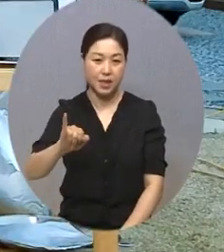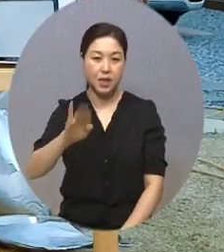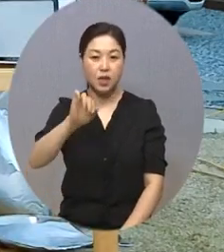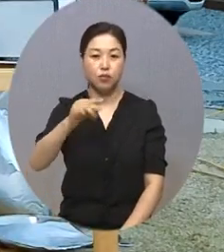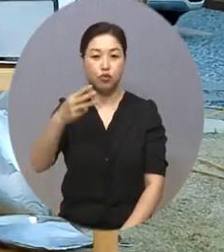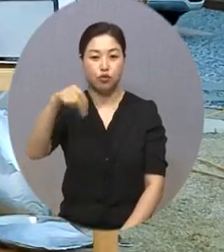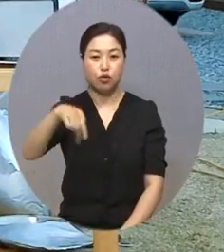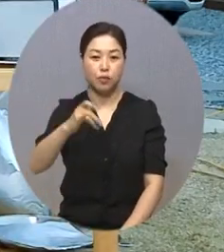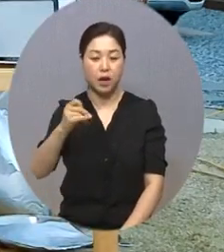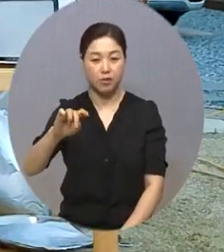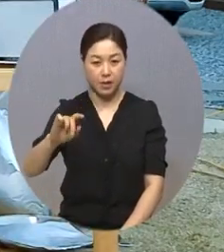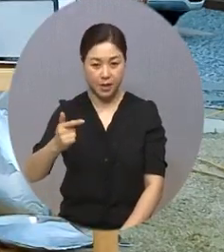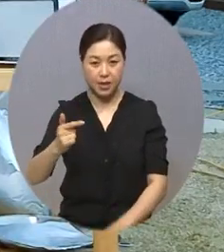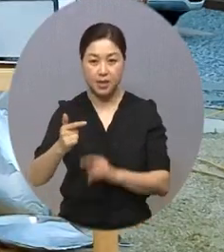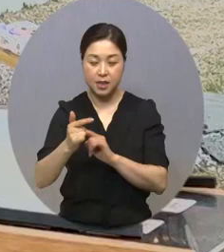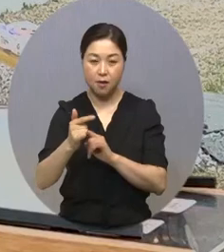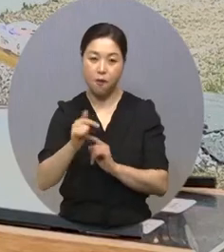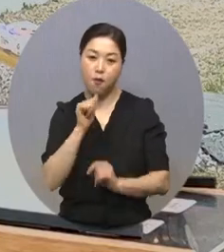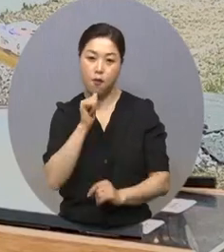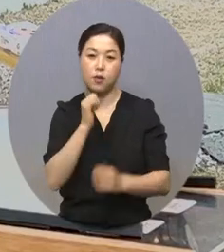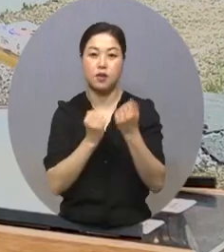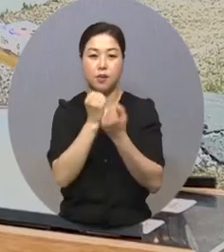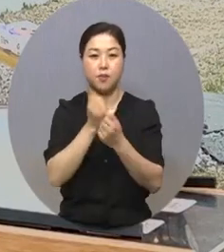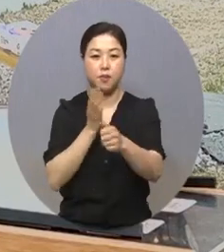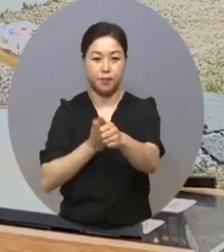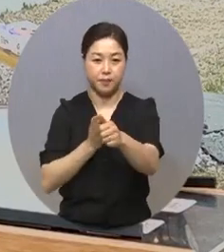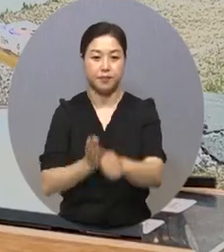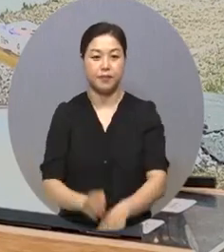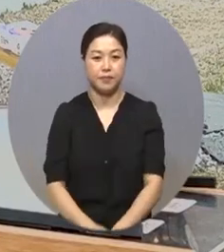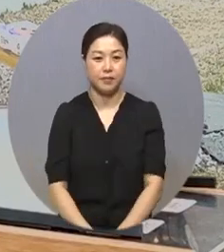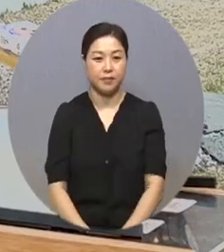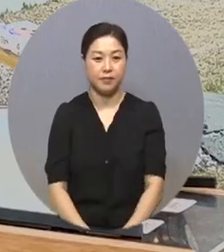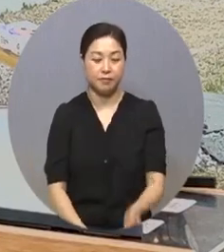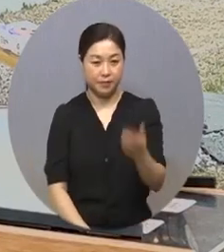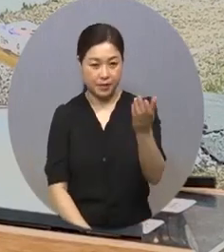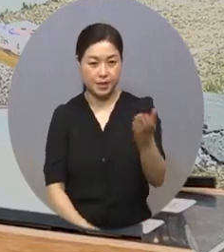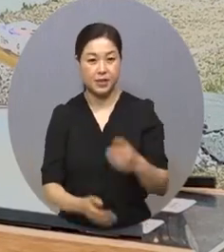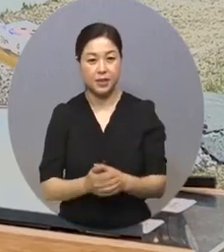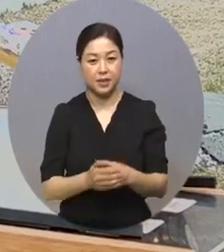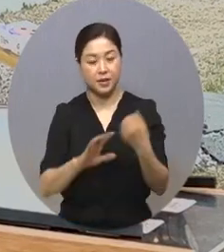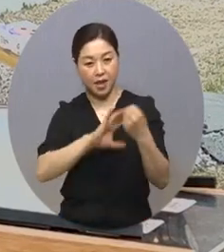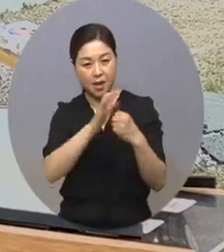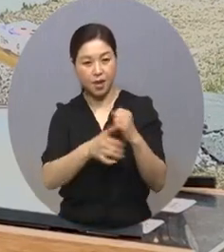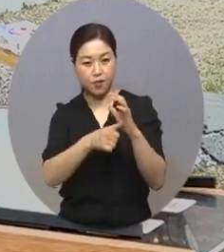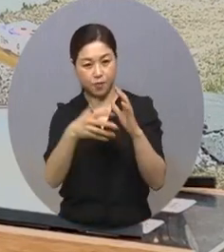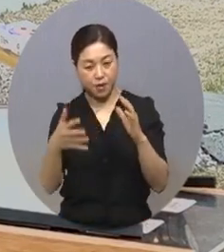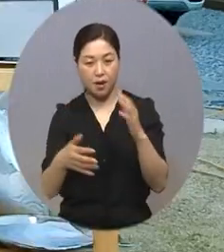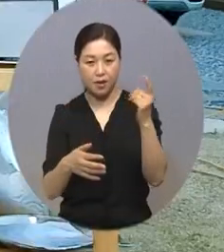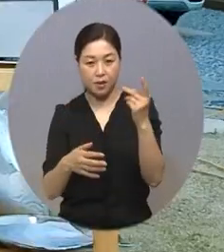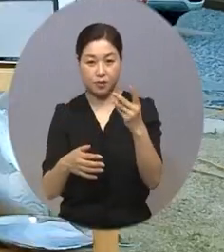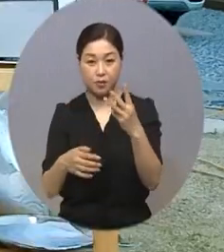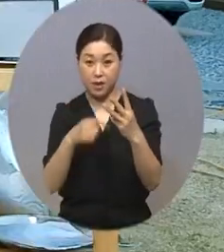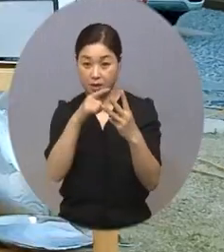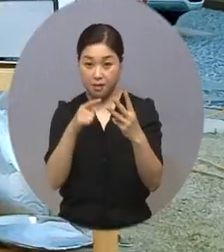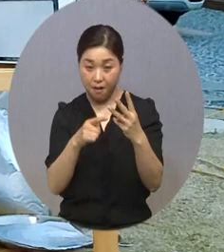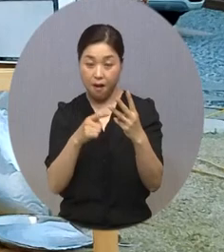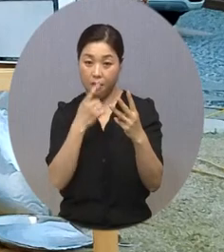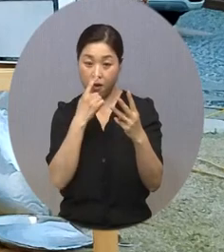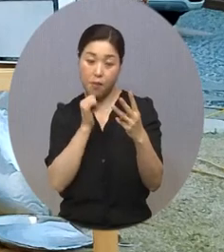어떤 생동 가요 4 로디 쇼 c 3개 상대 커피가 뭔지 아세요